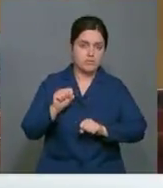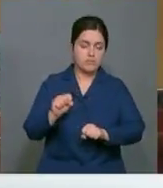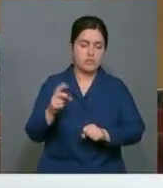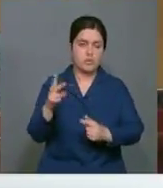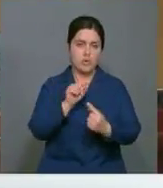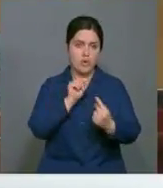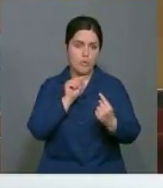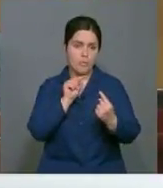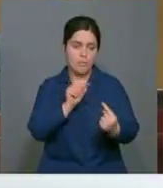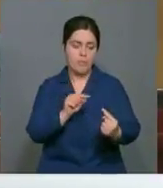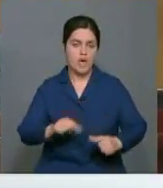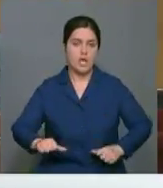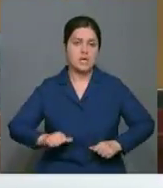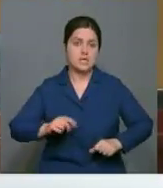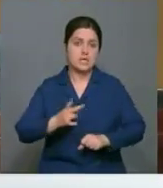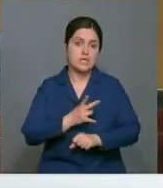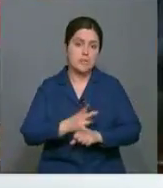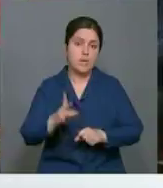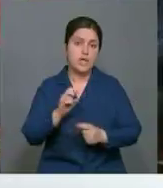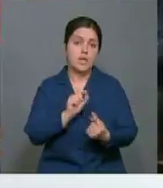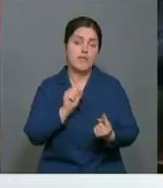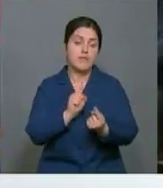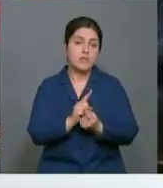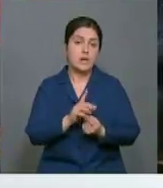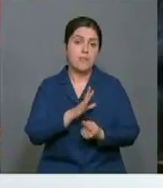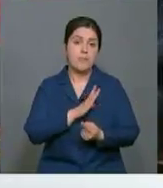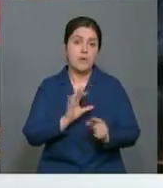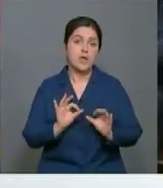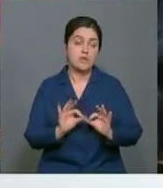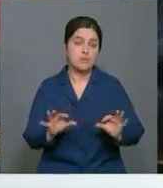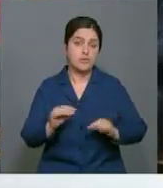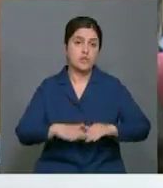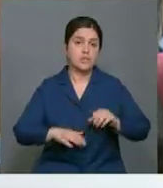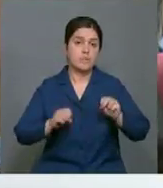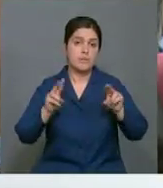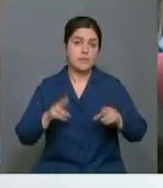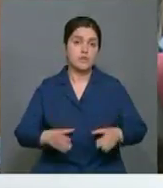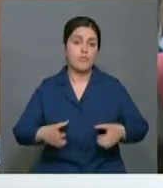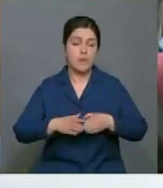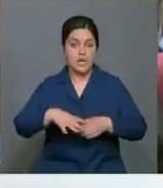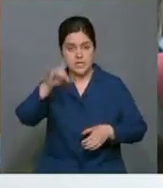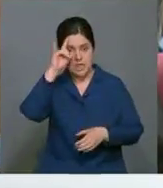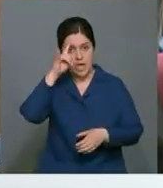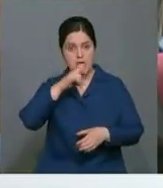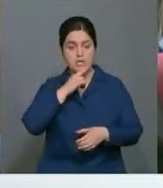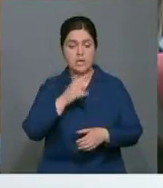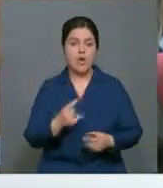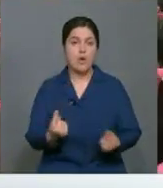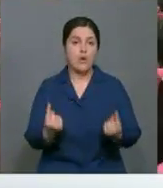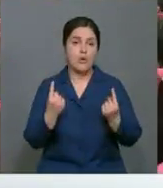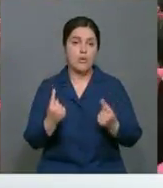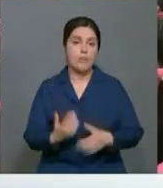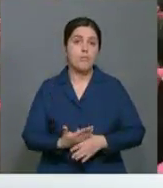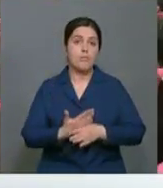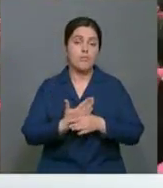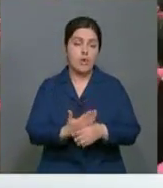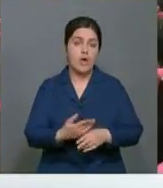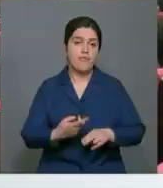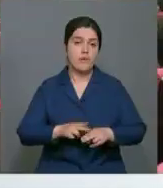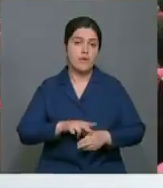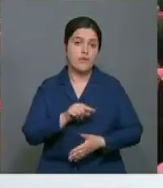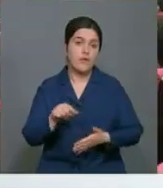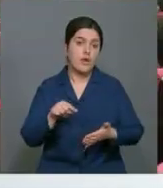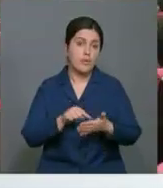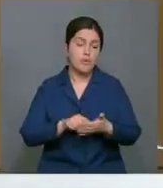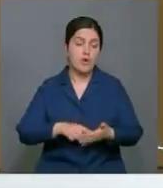религиозному консерватизму и экстремизму. На встрече было отмечено, что экспертное сообщество Казахстана оказывает огромную поддержку в этом